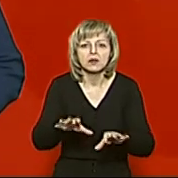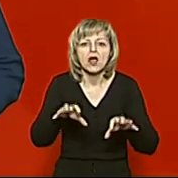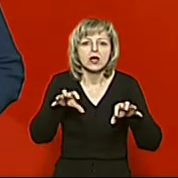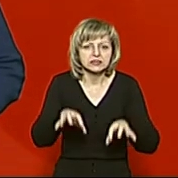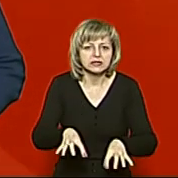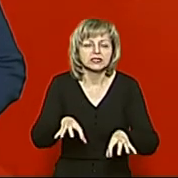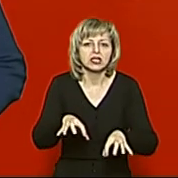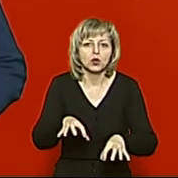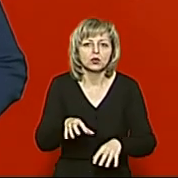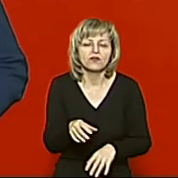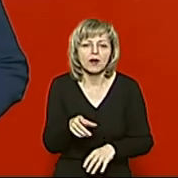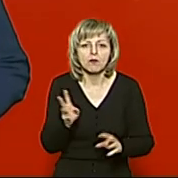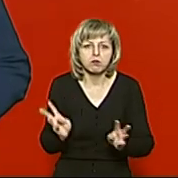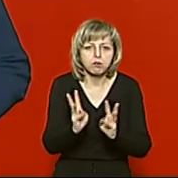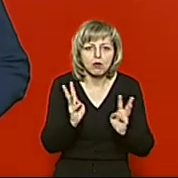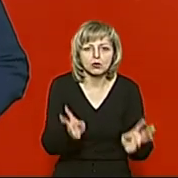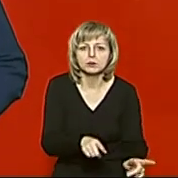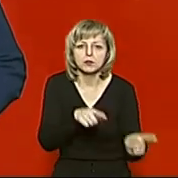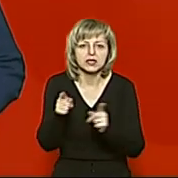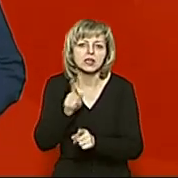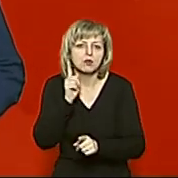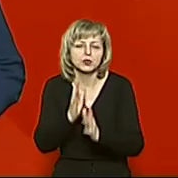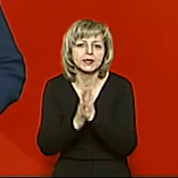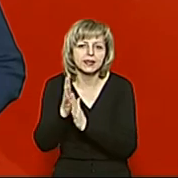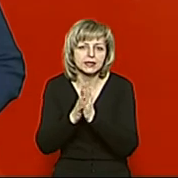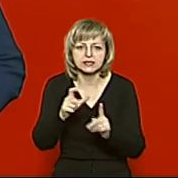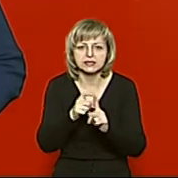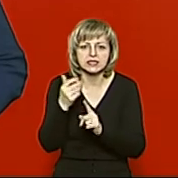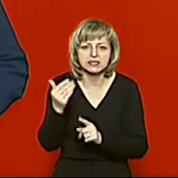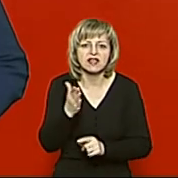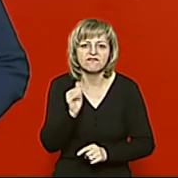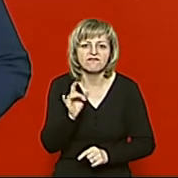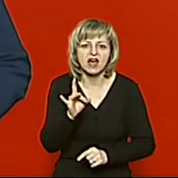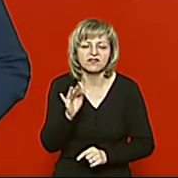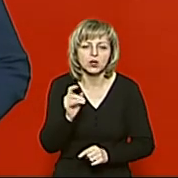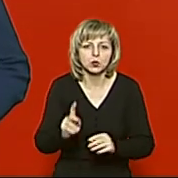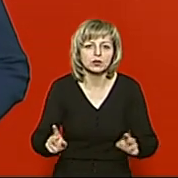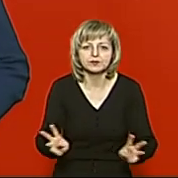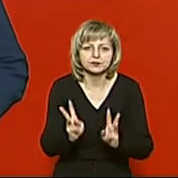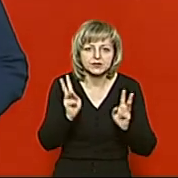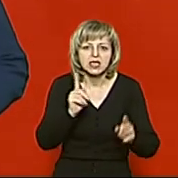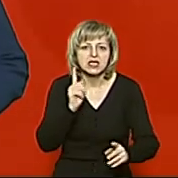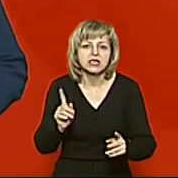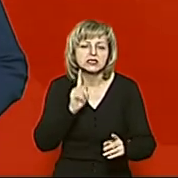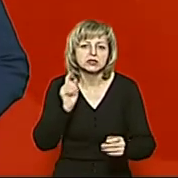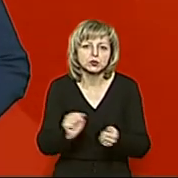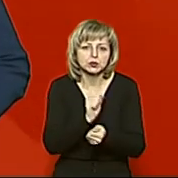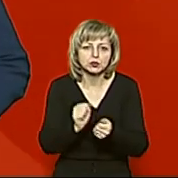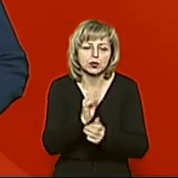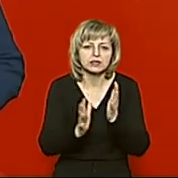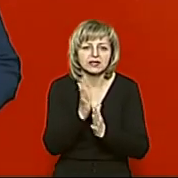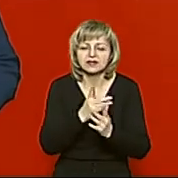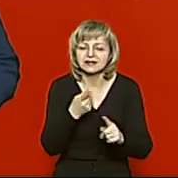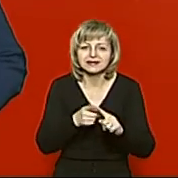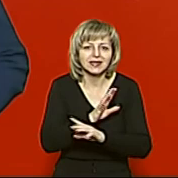Гуч. За його словами, полум'я перекинулося на молодий ліс. Зі слів Ірини Варварук, до загорання сухостою призводить і необережне поводження з